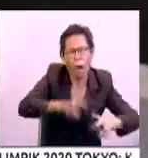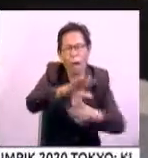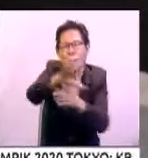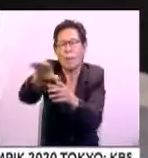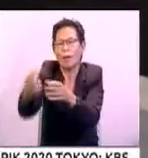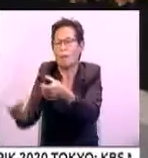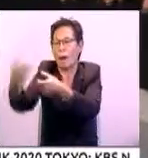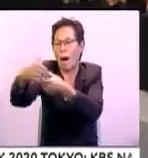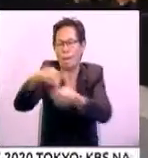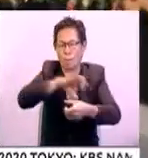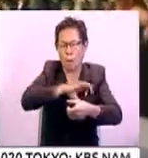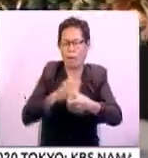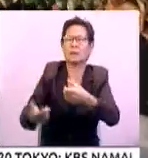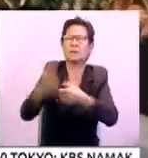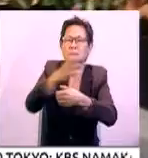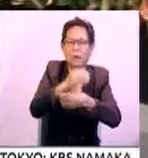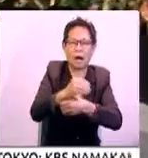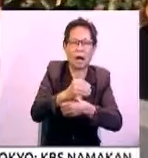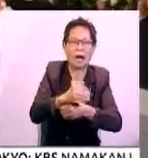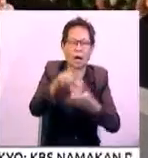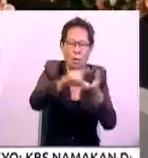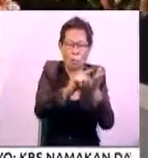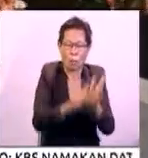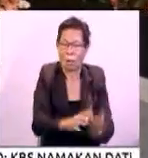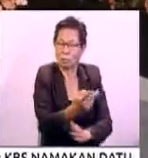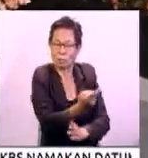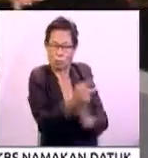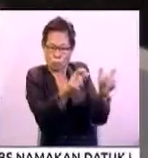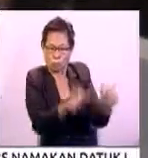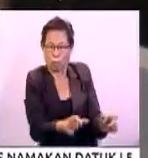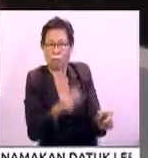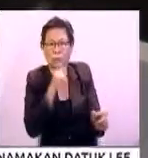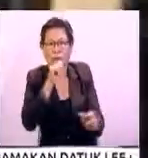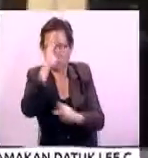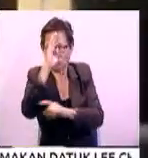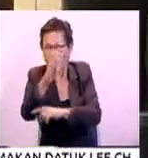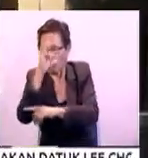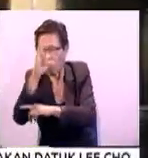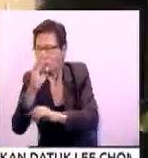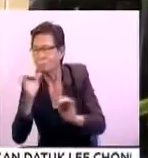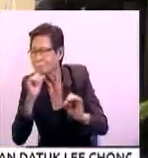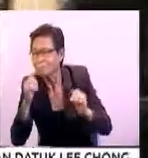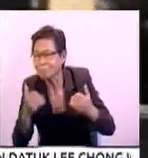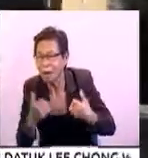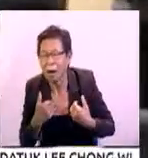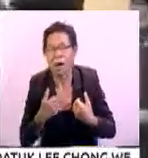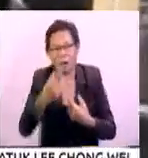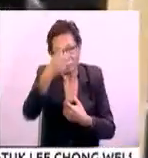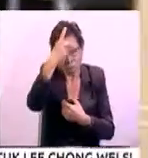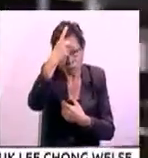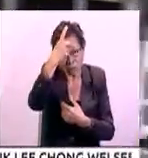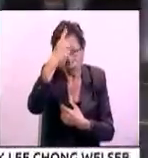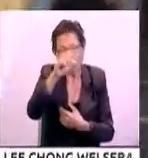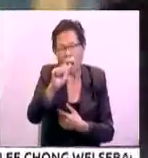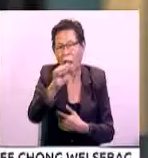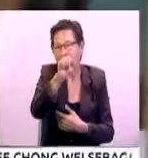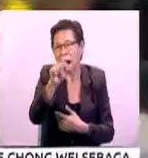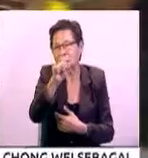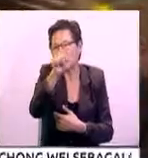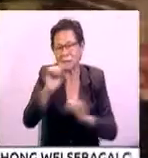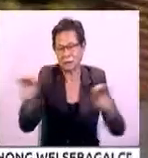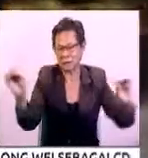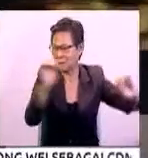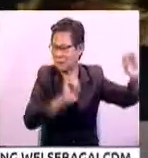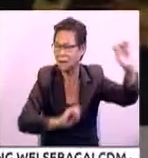keterlibatan anggota polis, namun keterangan wartawan tersebut tidak menuduh mana-mana pihak. Menurut Dato' Aziz lagi,